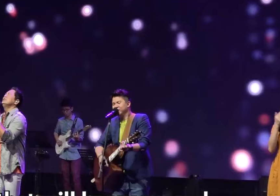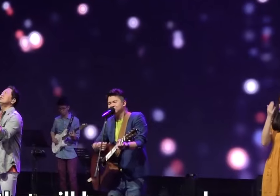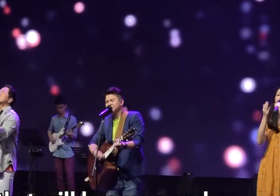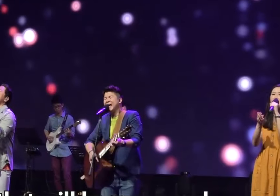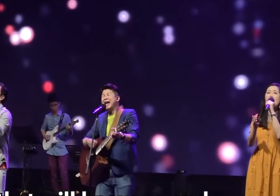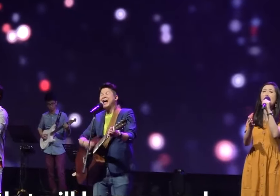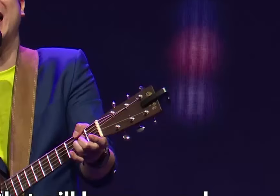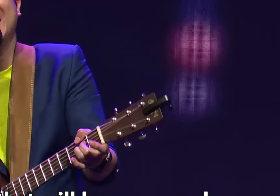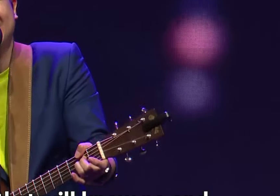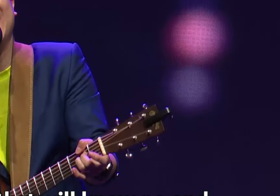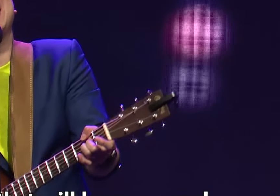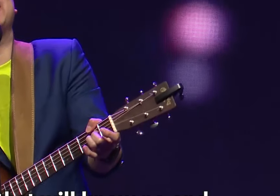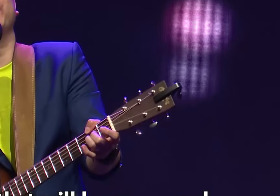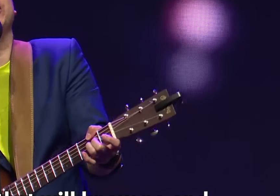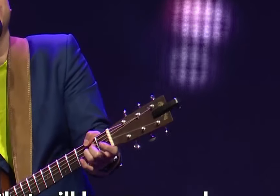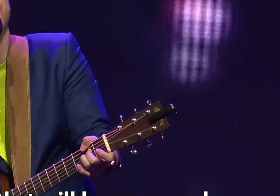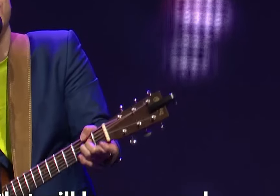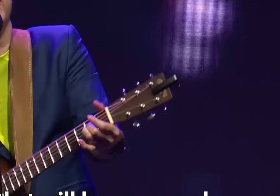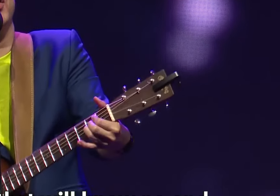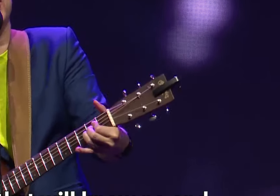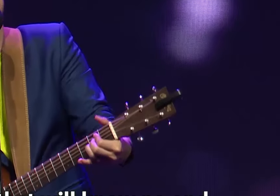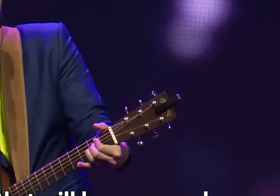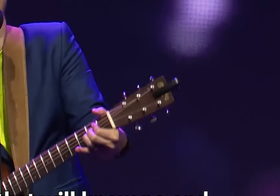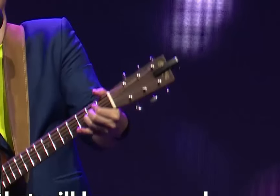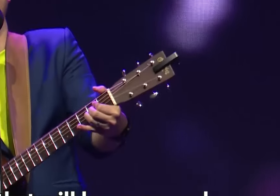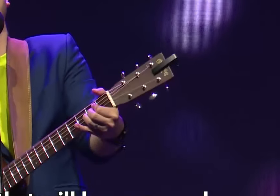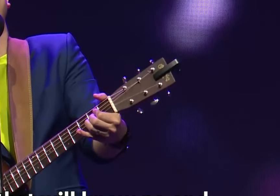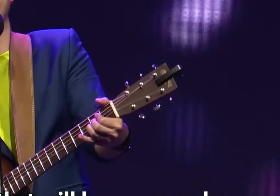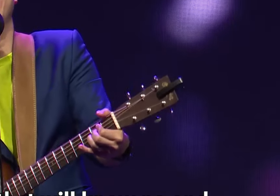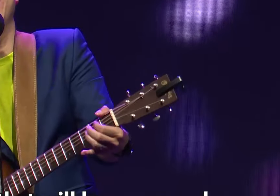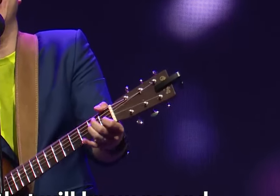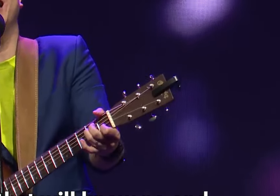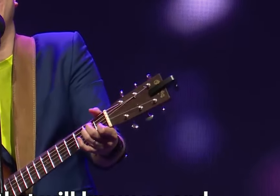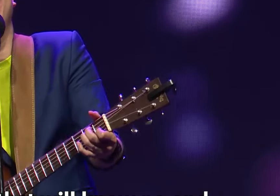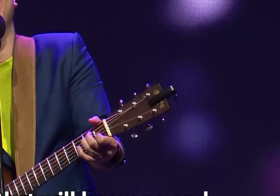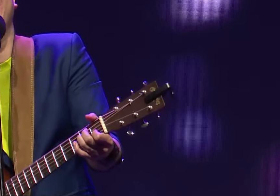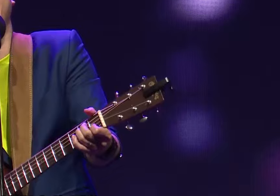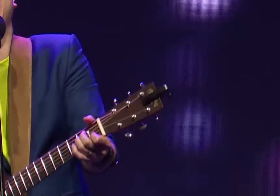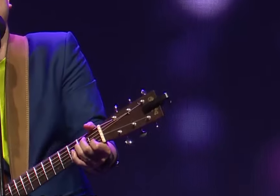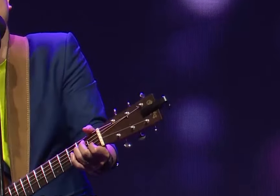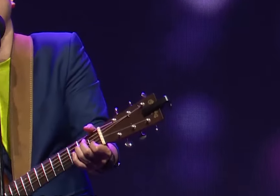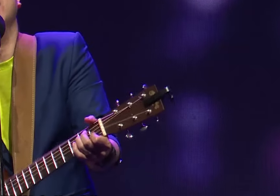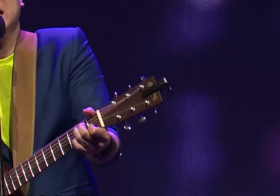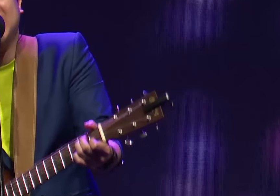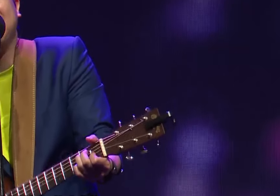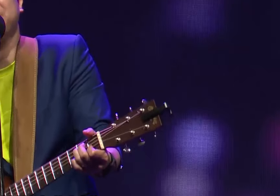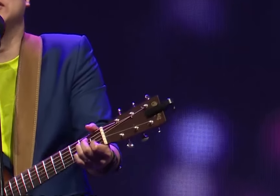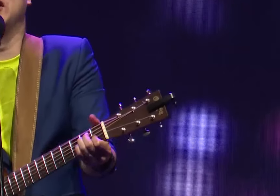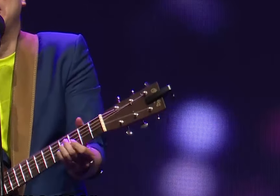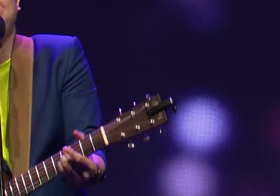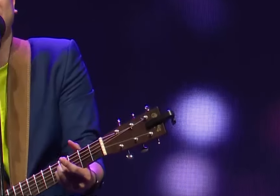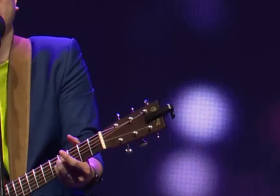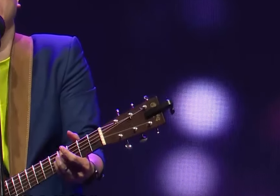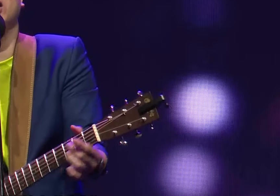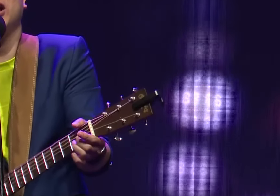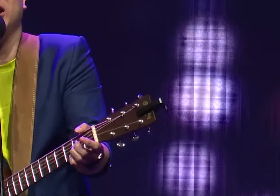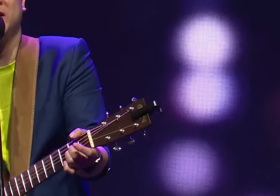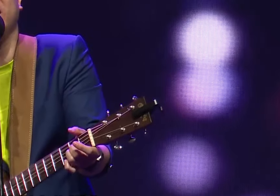and desire that you know no end. Come